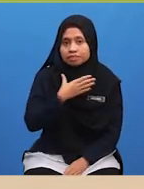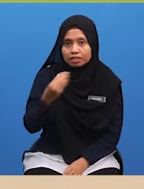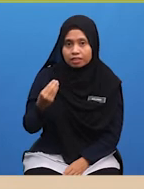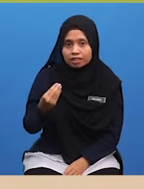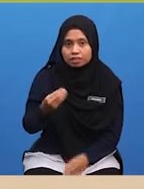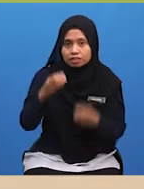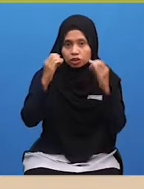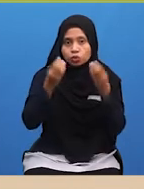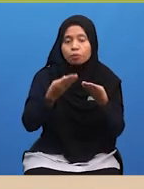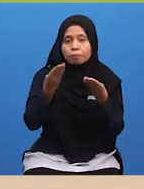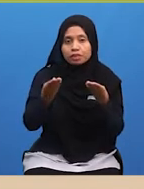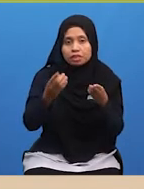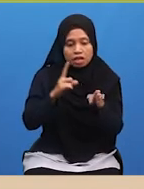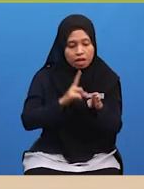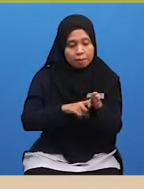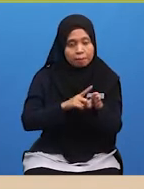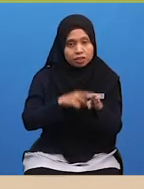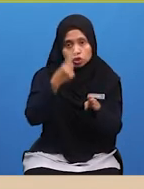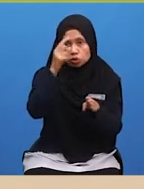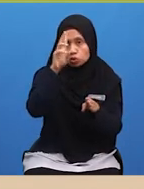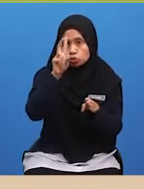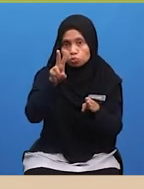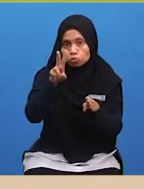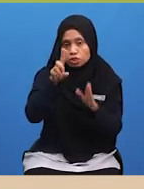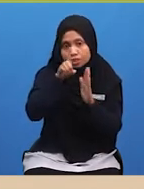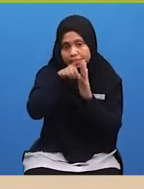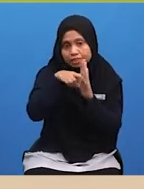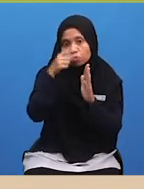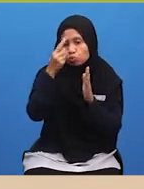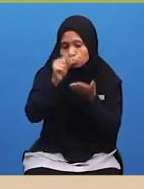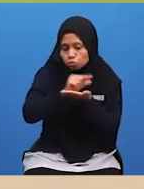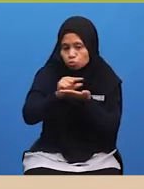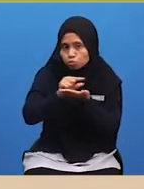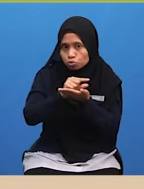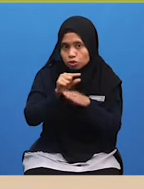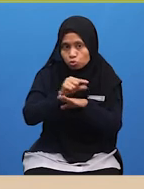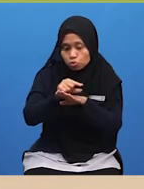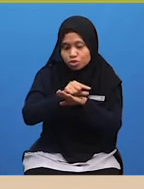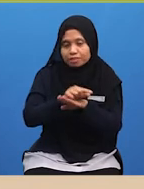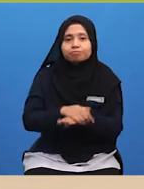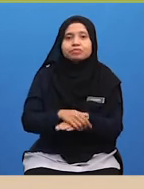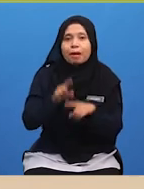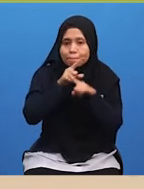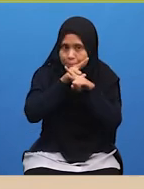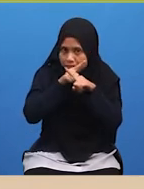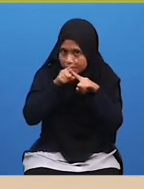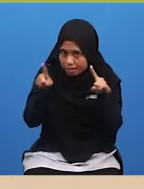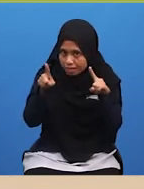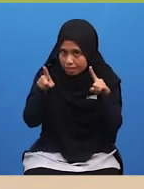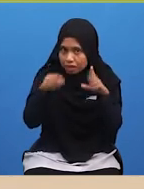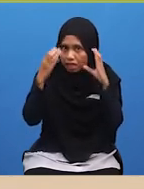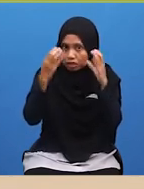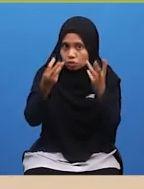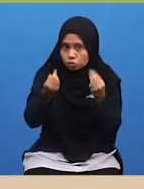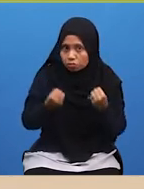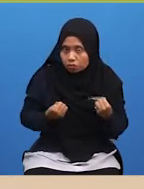Dan cikgu berikan masa 2 jam untuk menggunakannya. Tetapi, cikgu